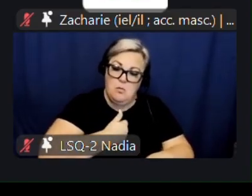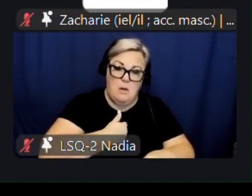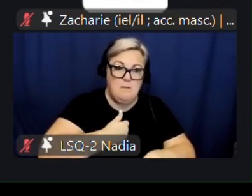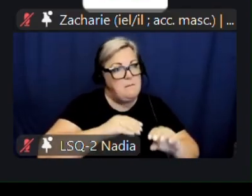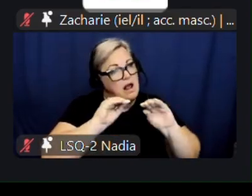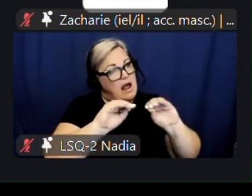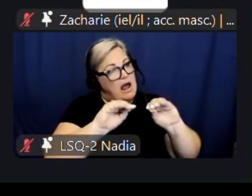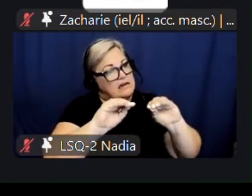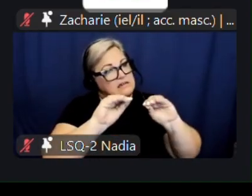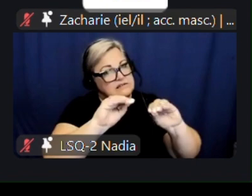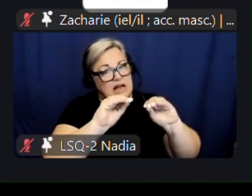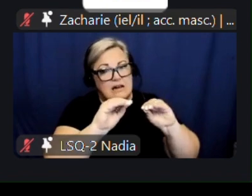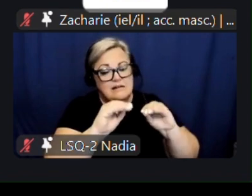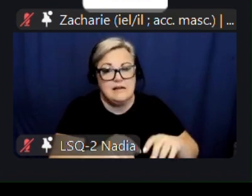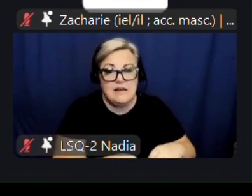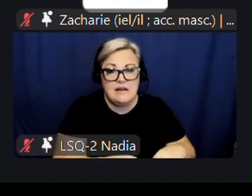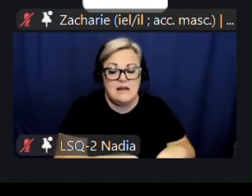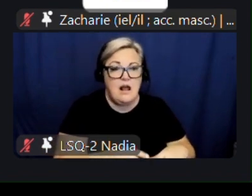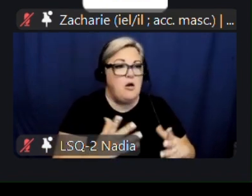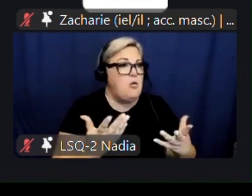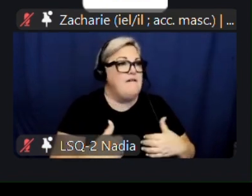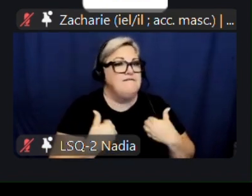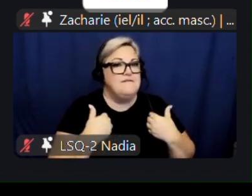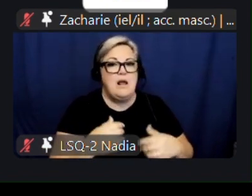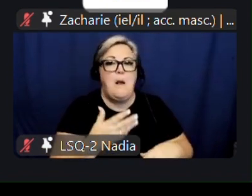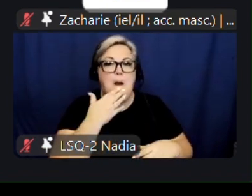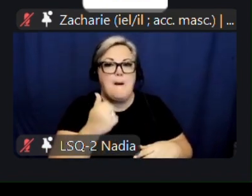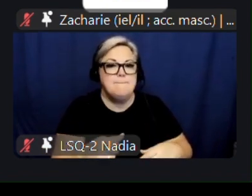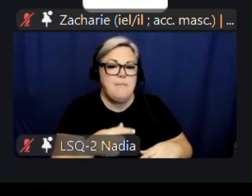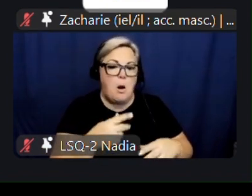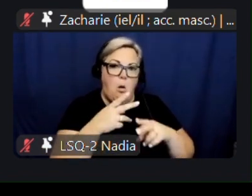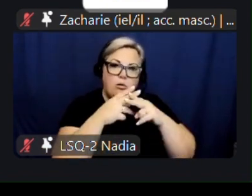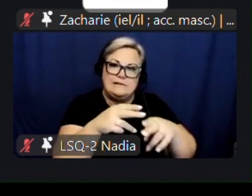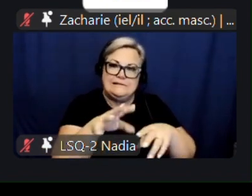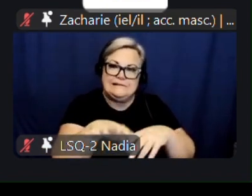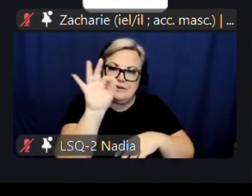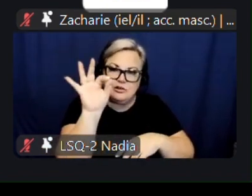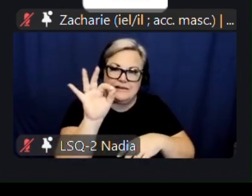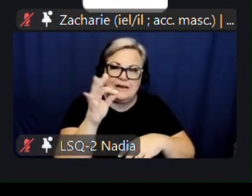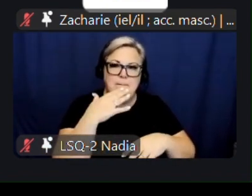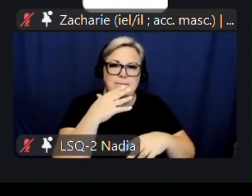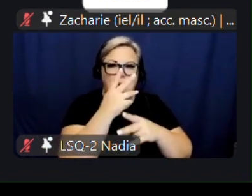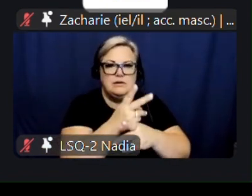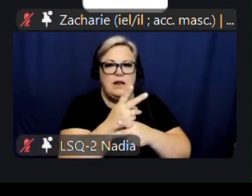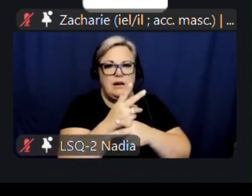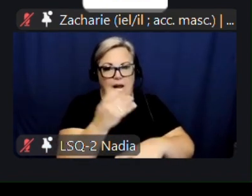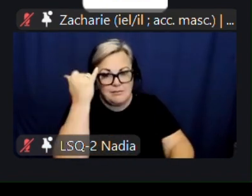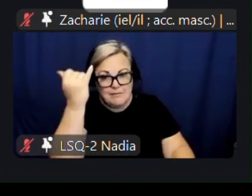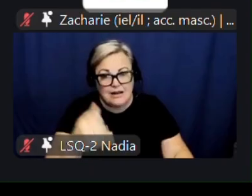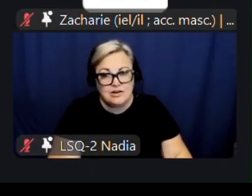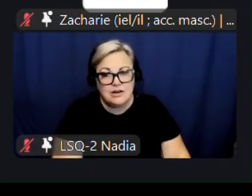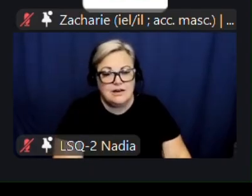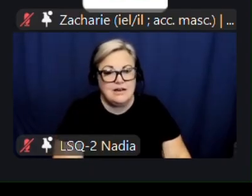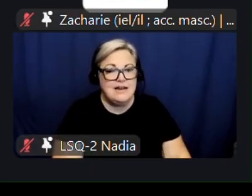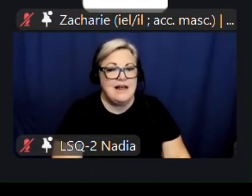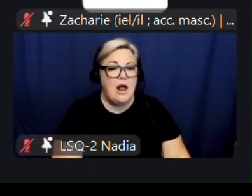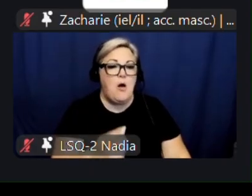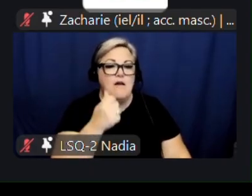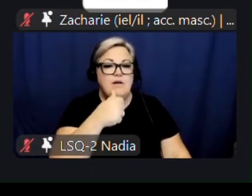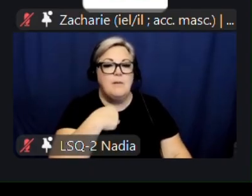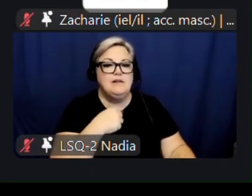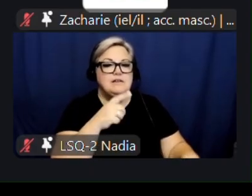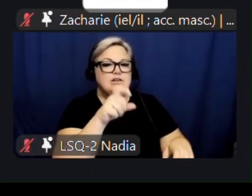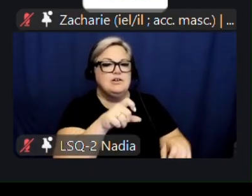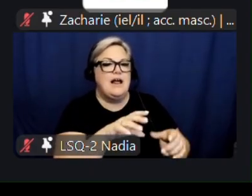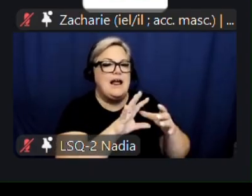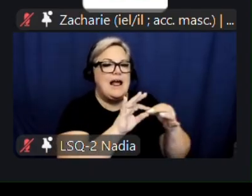personne ce que vous vivez et quel serait le bon diagnostic, les bons traitements. Il y a une personne qui nous a dit, j'ai dû expliquer ce qu'était la dysphorie de